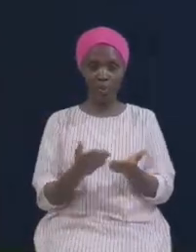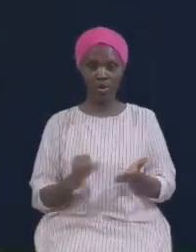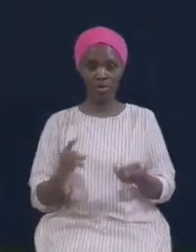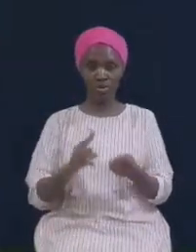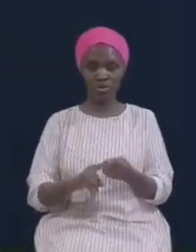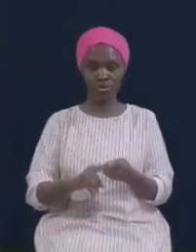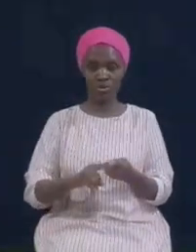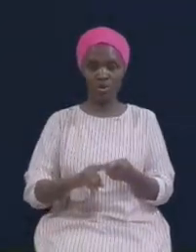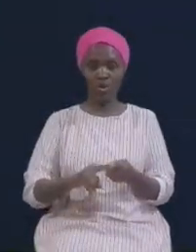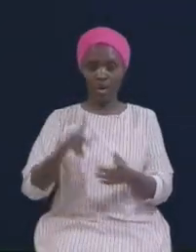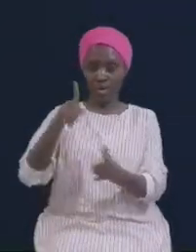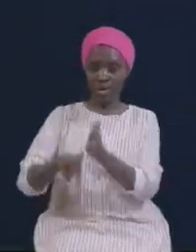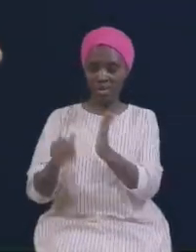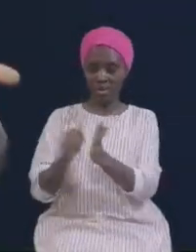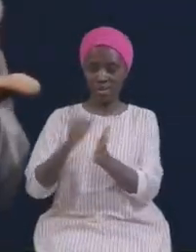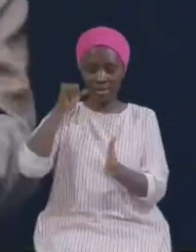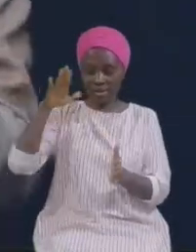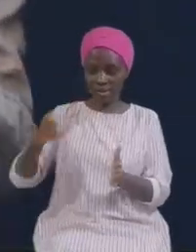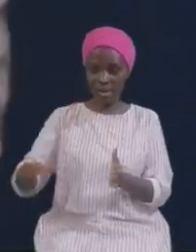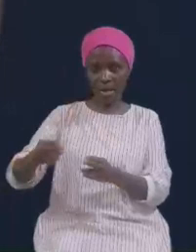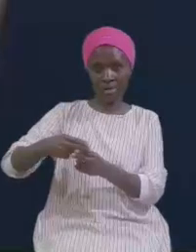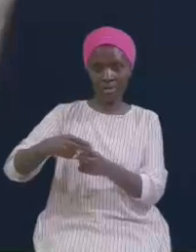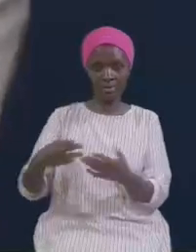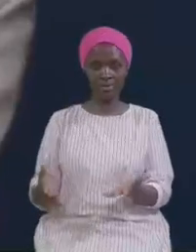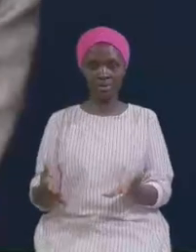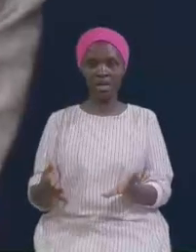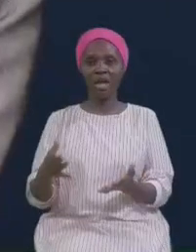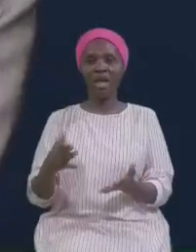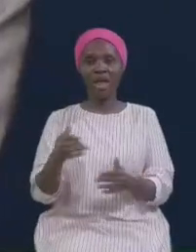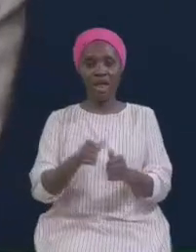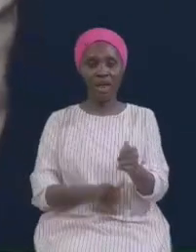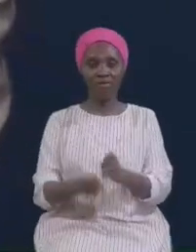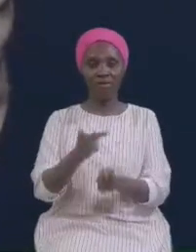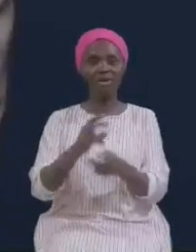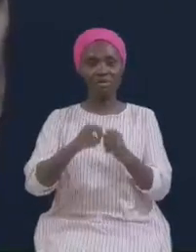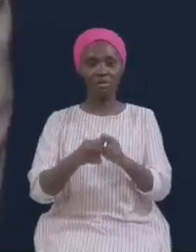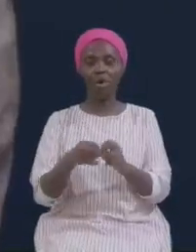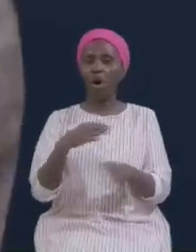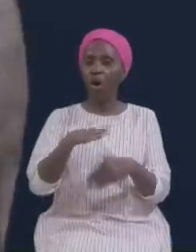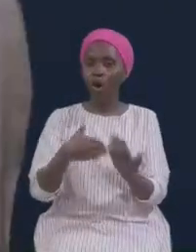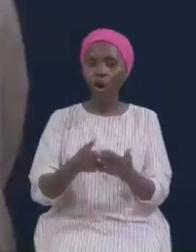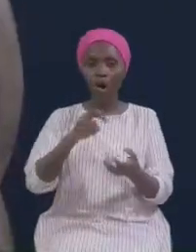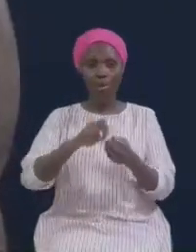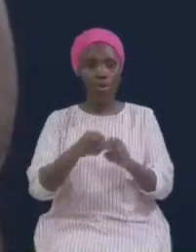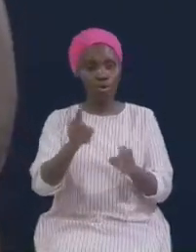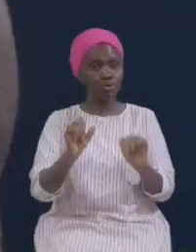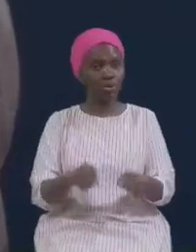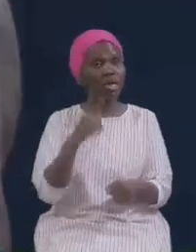écourter la vie de cette fille, toute forme de problème, tous les problèmes auxquels vous pouvez